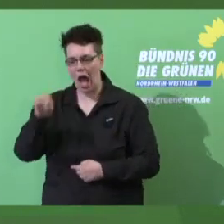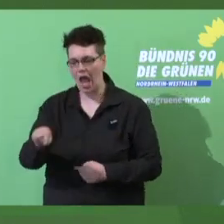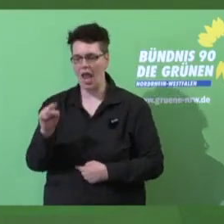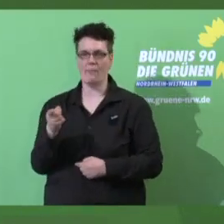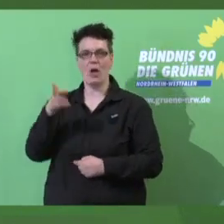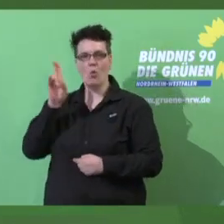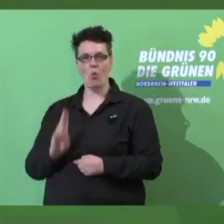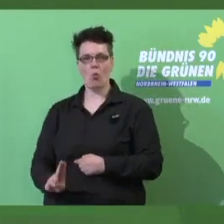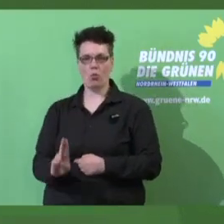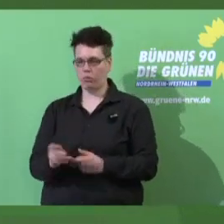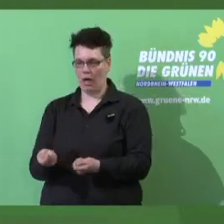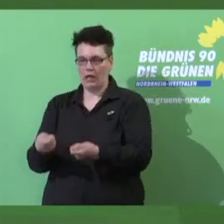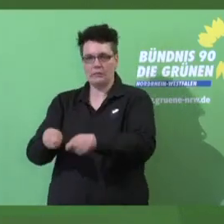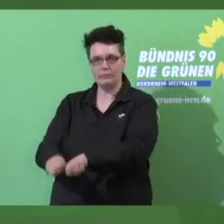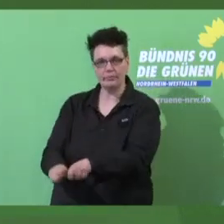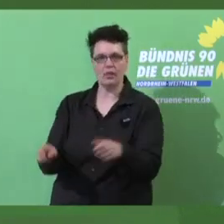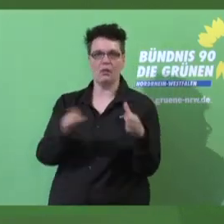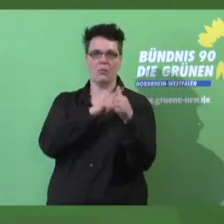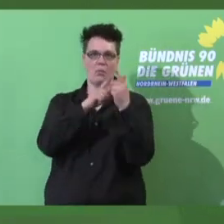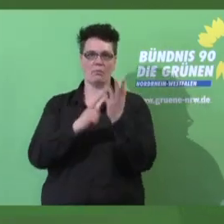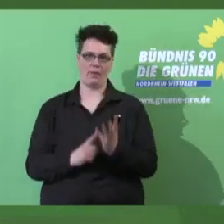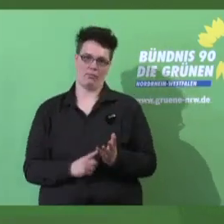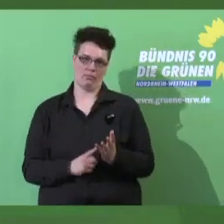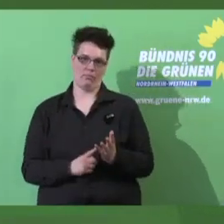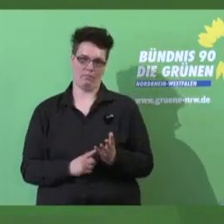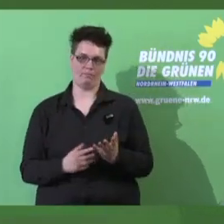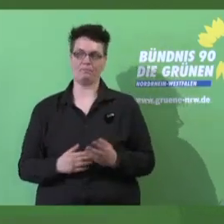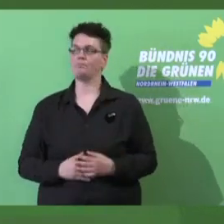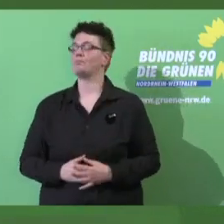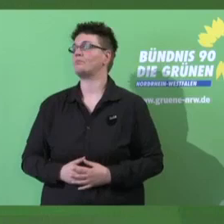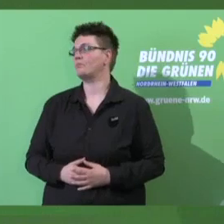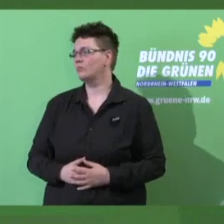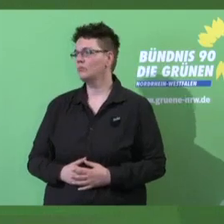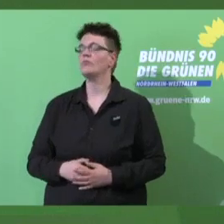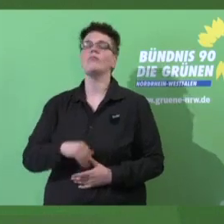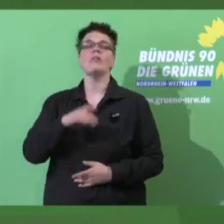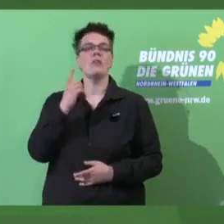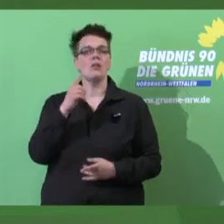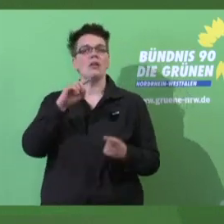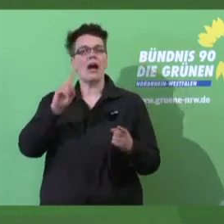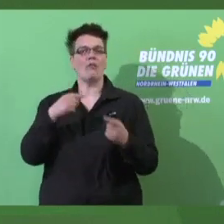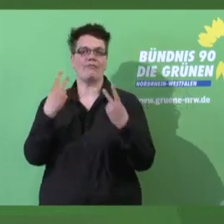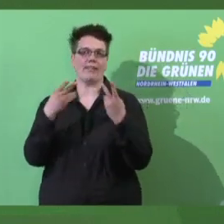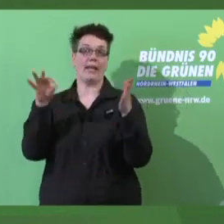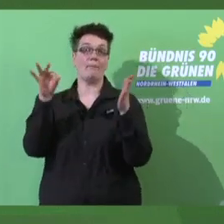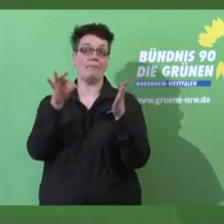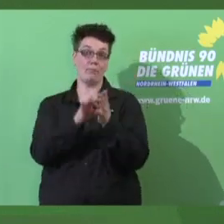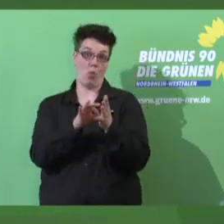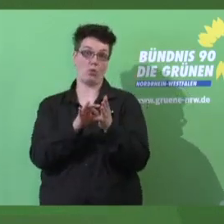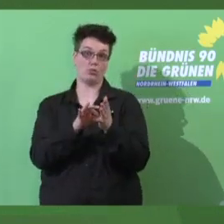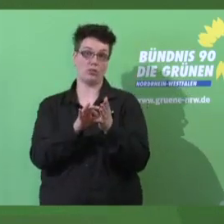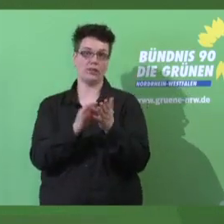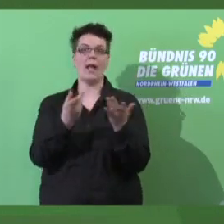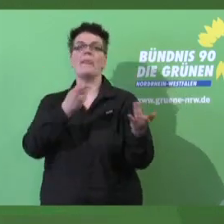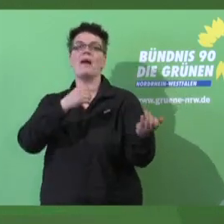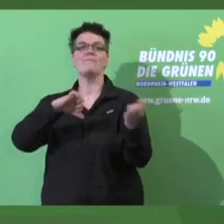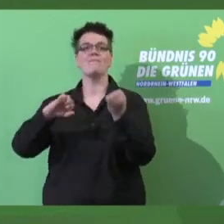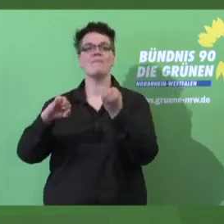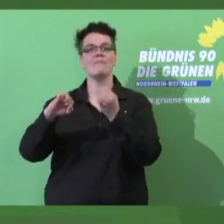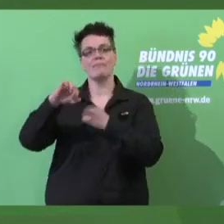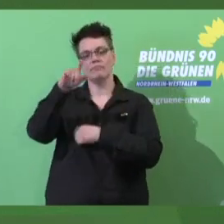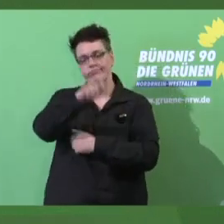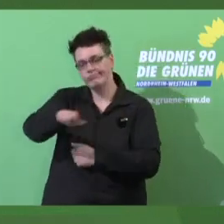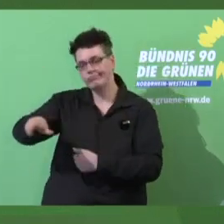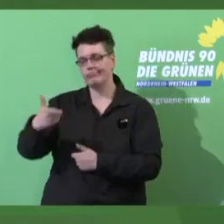und über den wir diskutieren, ist ein wichtiger Punkt. Aber ein anderer wichtiger Punkt ist auch die Änderung des Mobilitätsverhaltens der